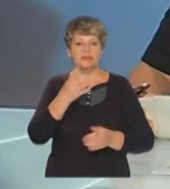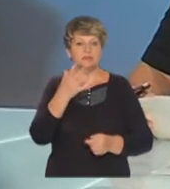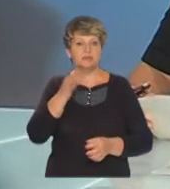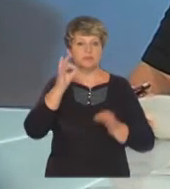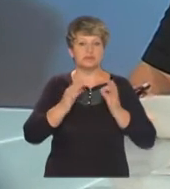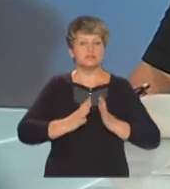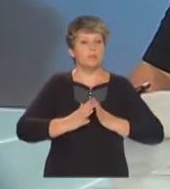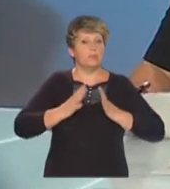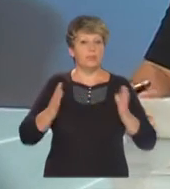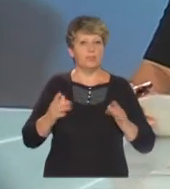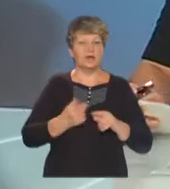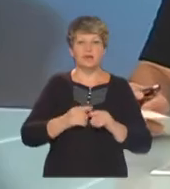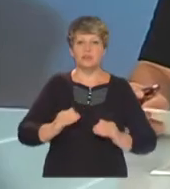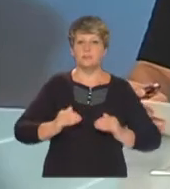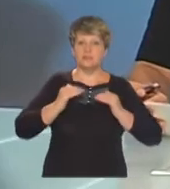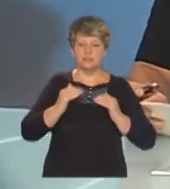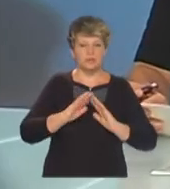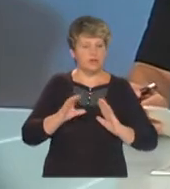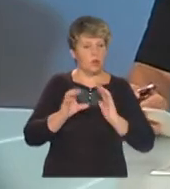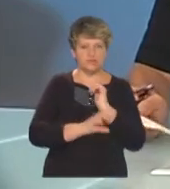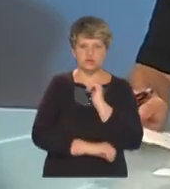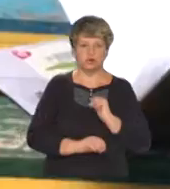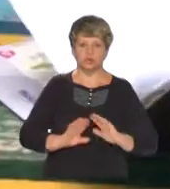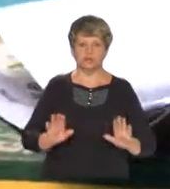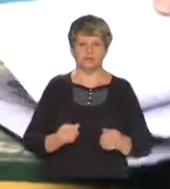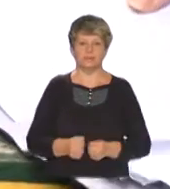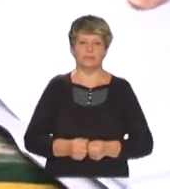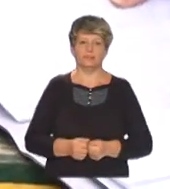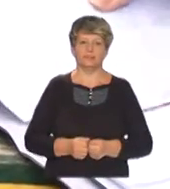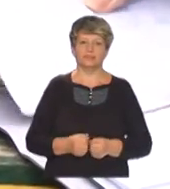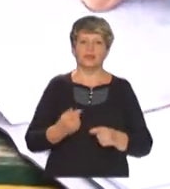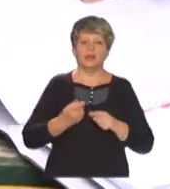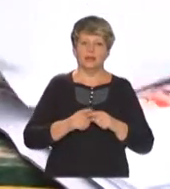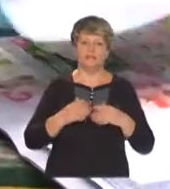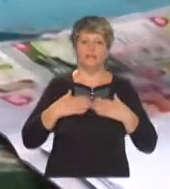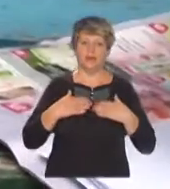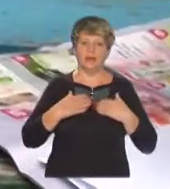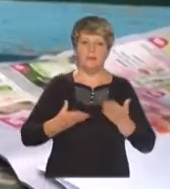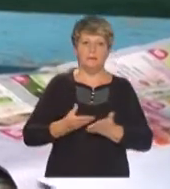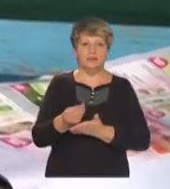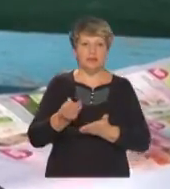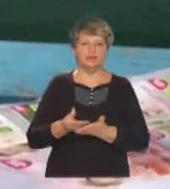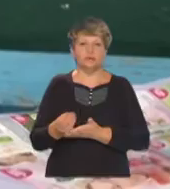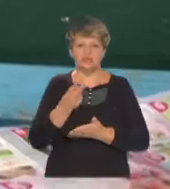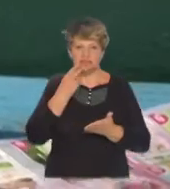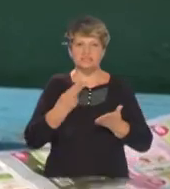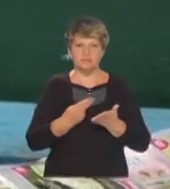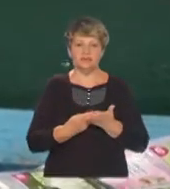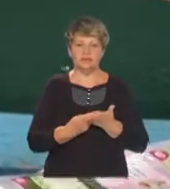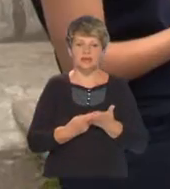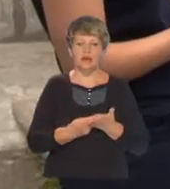25% більше. До того ж, це підвищення не остаточне. І такі у нас тут платіжки.